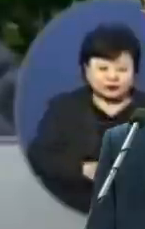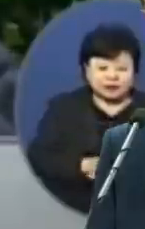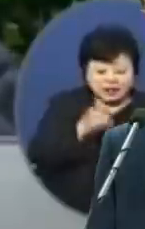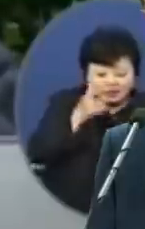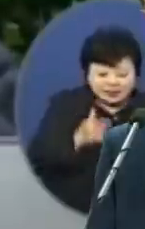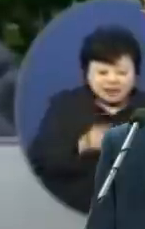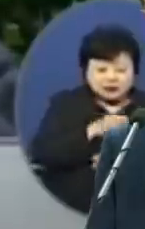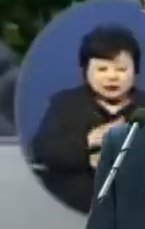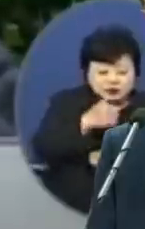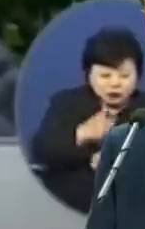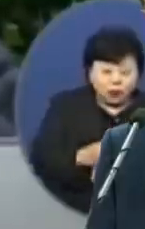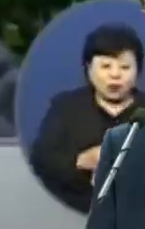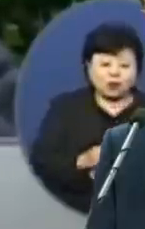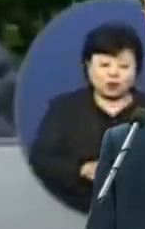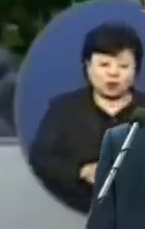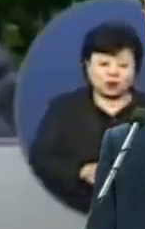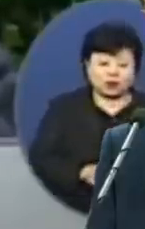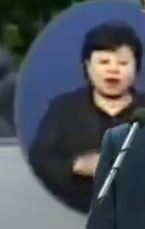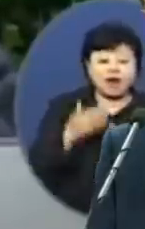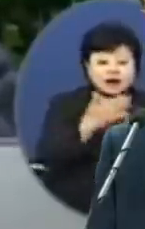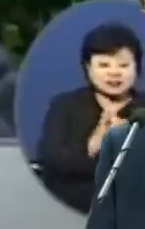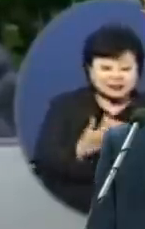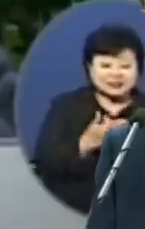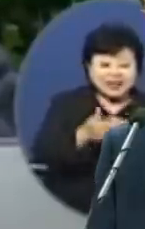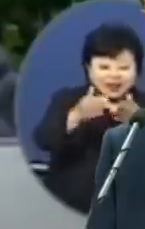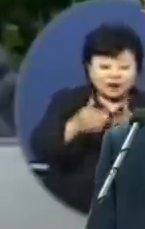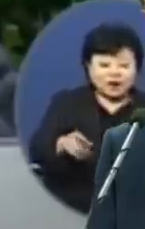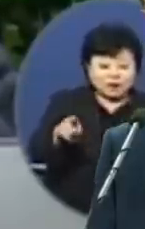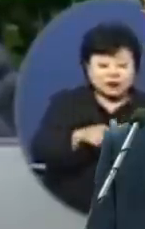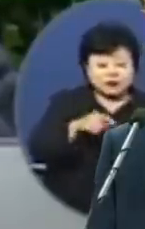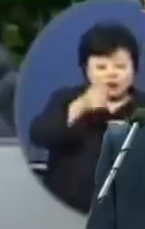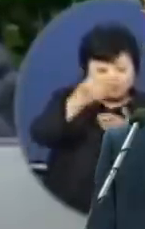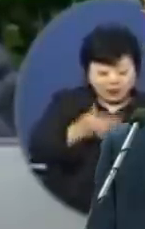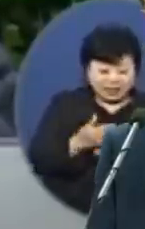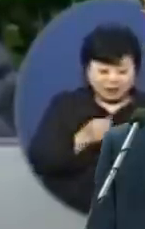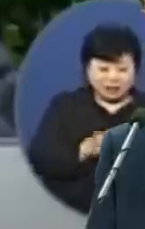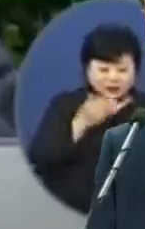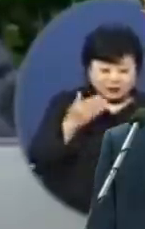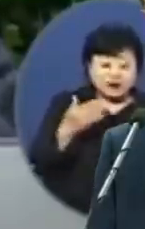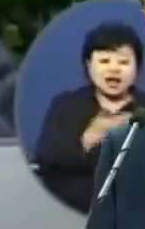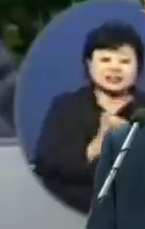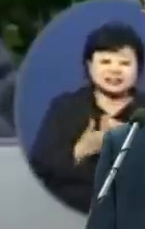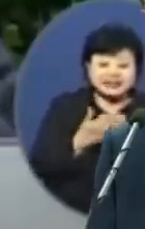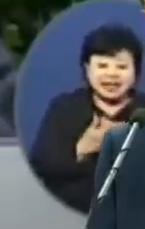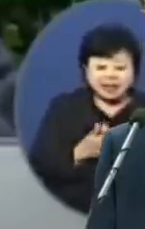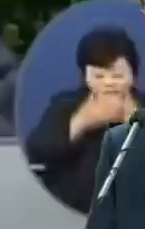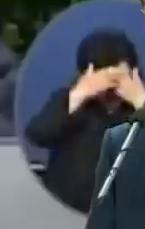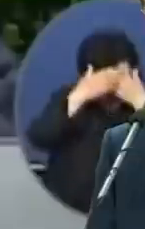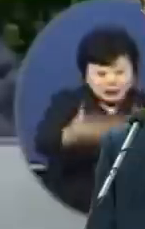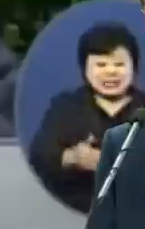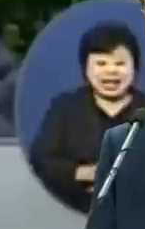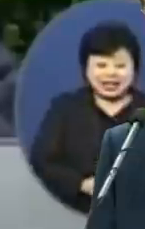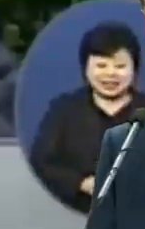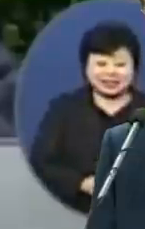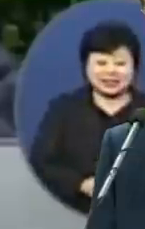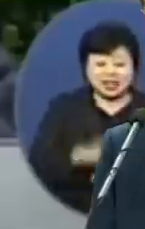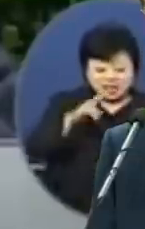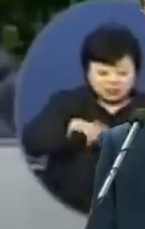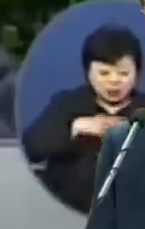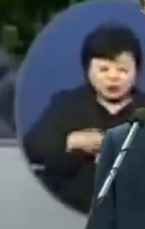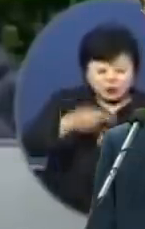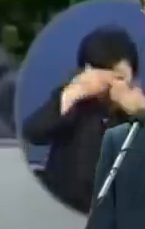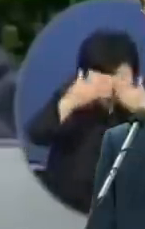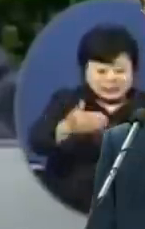예수 그리스도가 은혜에 의하여 믿음으로 구원받게 만드신 것입니다. 은혜는 공짜인 것입니다. 선물도